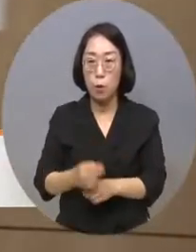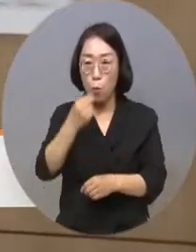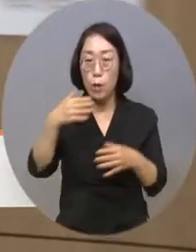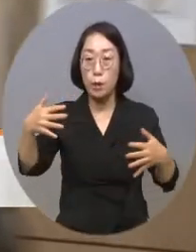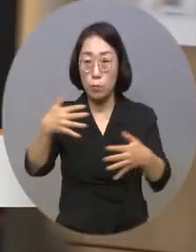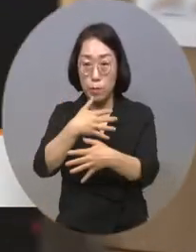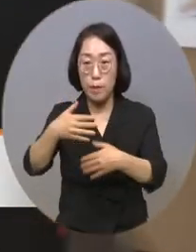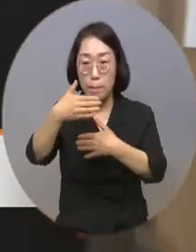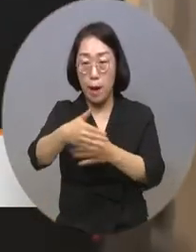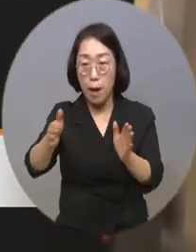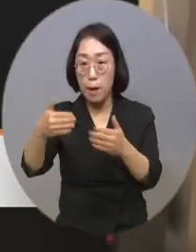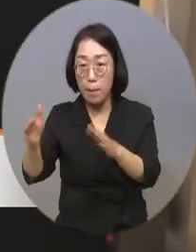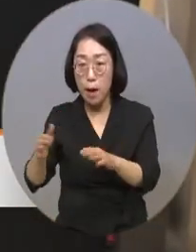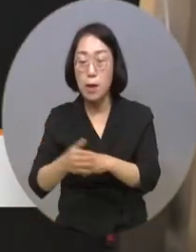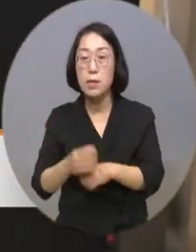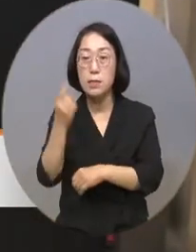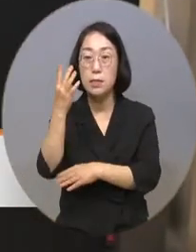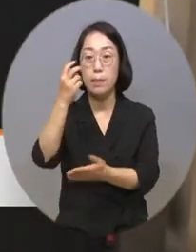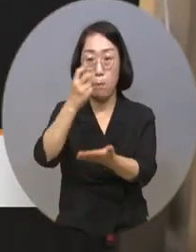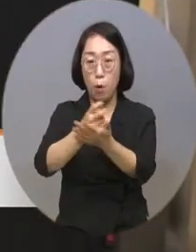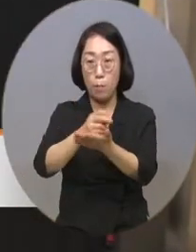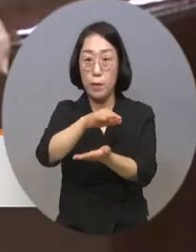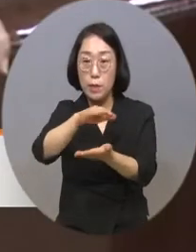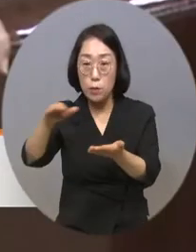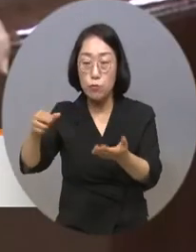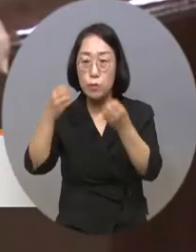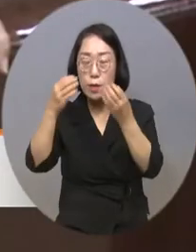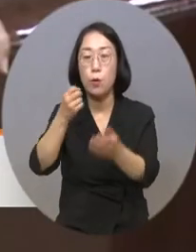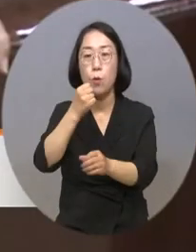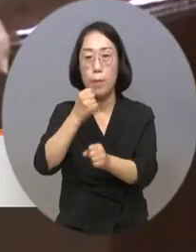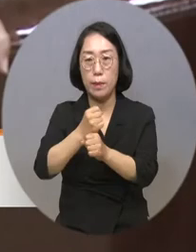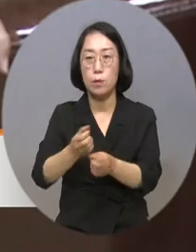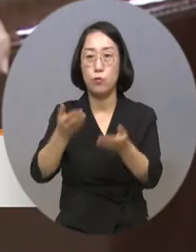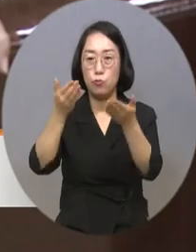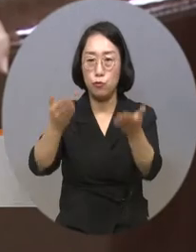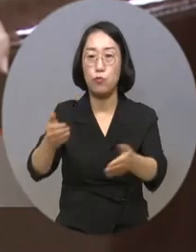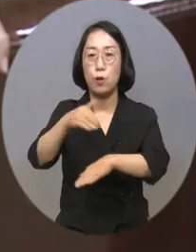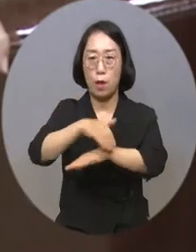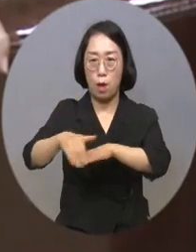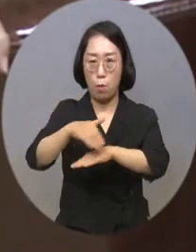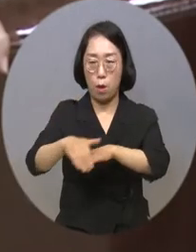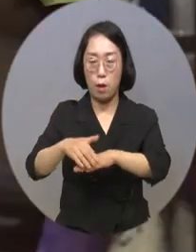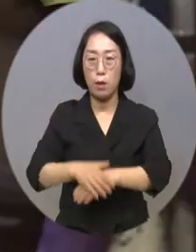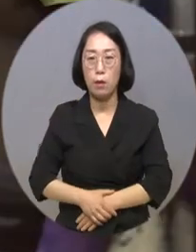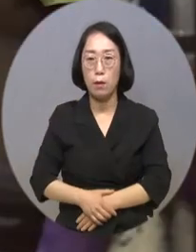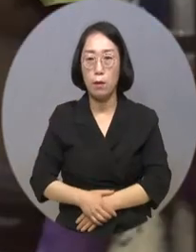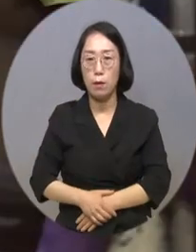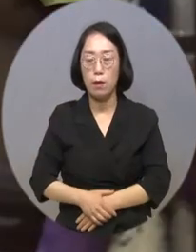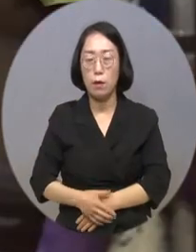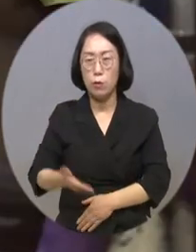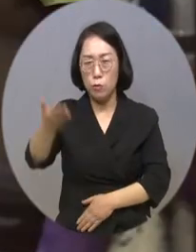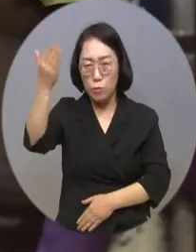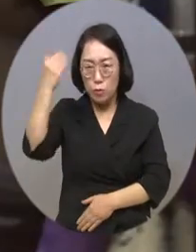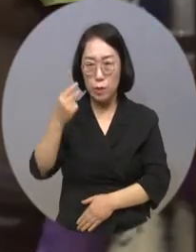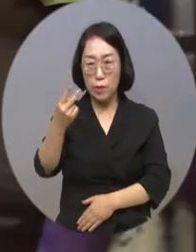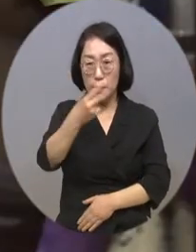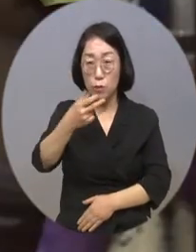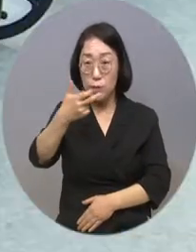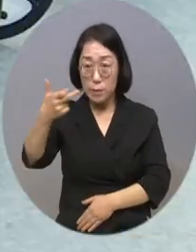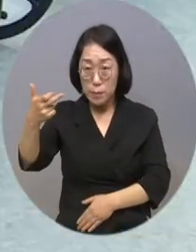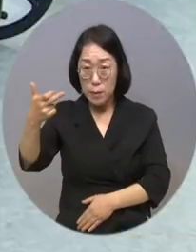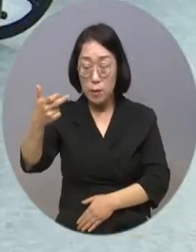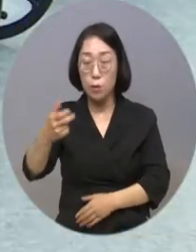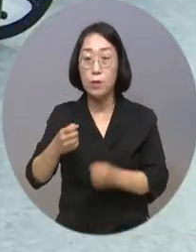면회실 등의 설비 기준을 새로 마련할 계획이라고 밝혔습니다 병원은 메르스 사태 후인 2017년